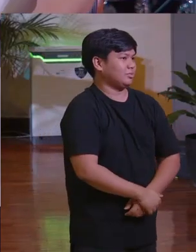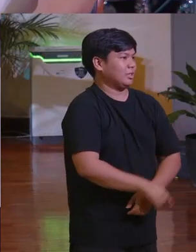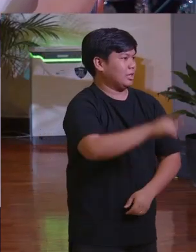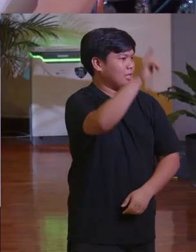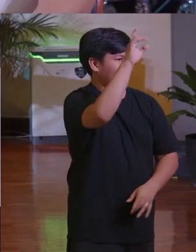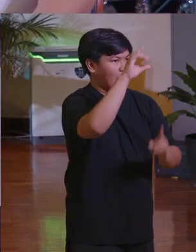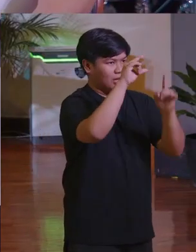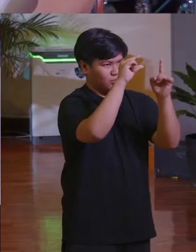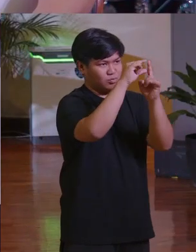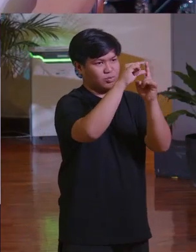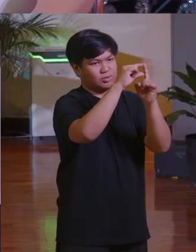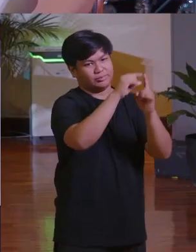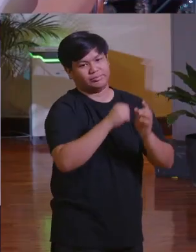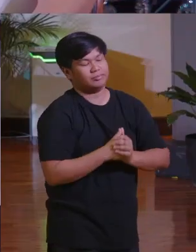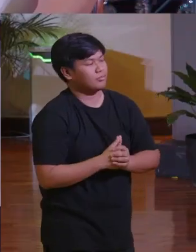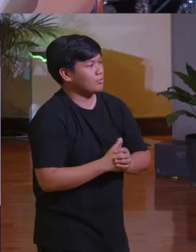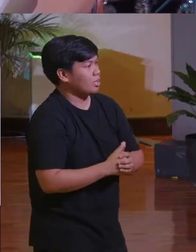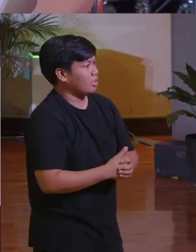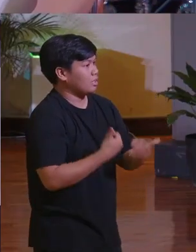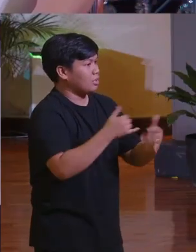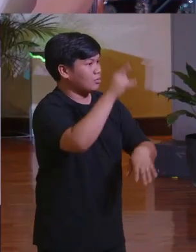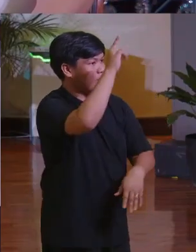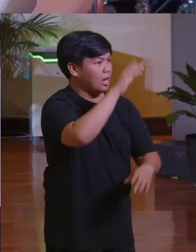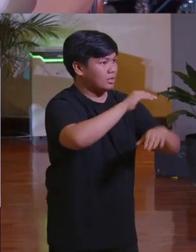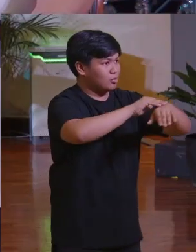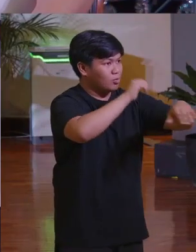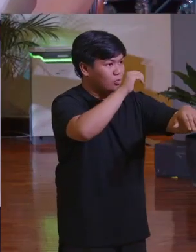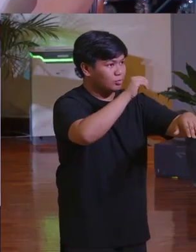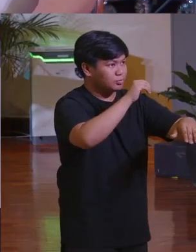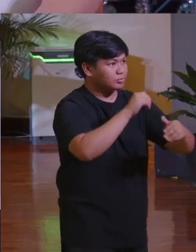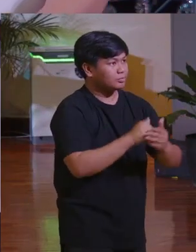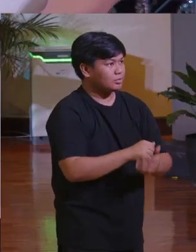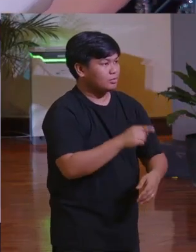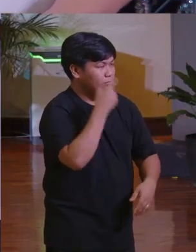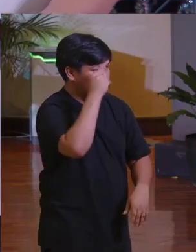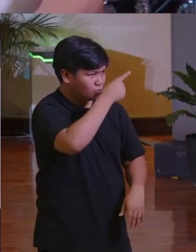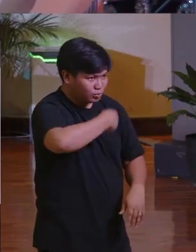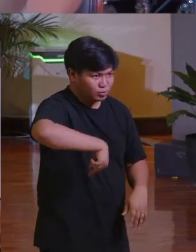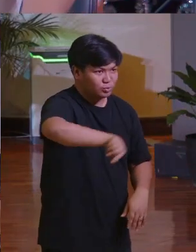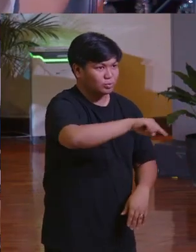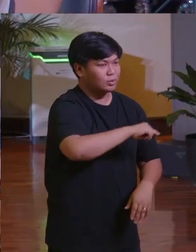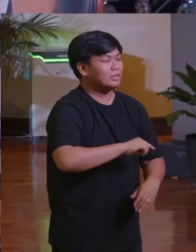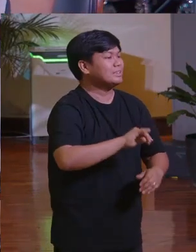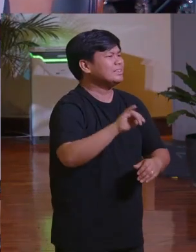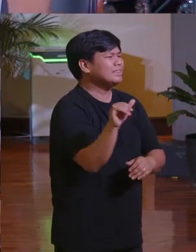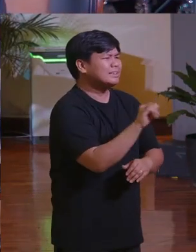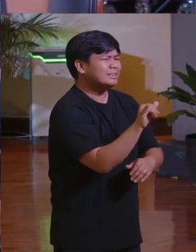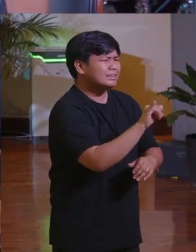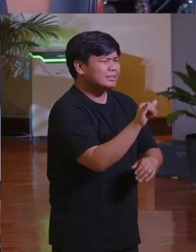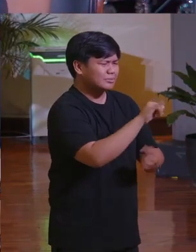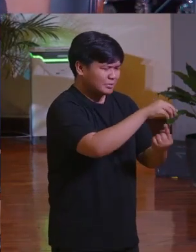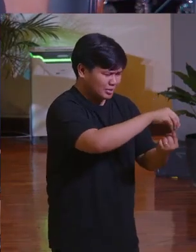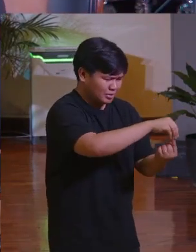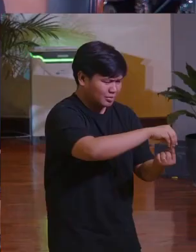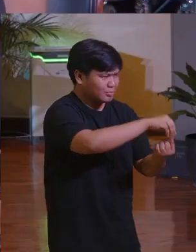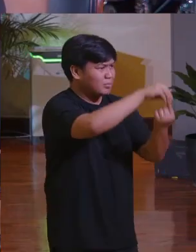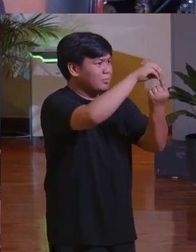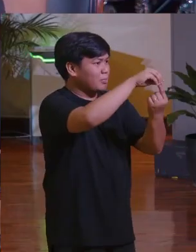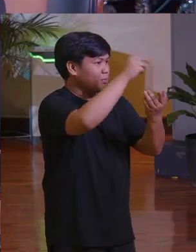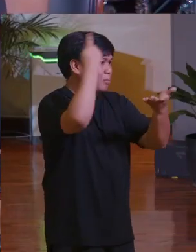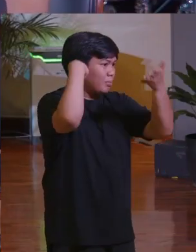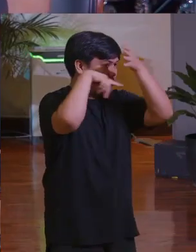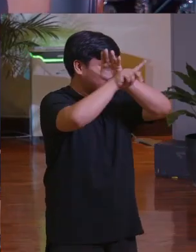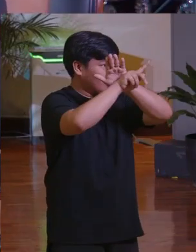Lord. Ang pagtawag ng Panginoon dito ay sa isang partikular na